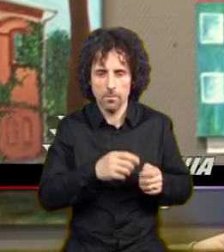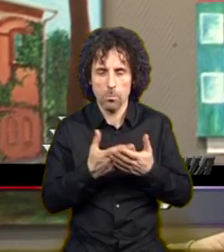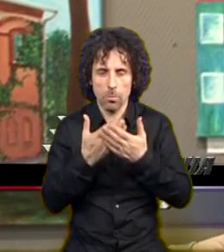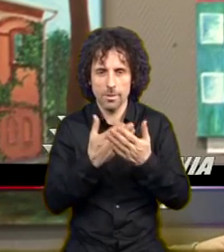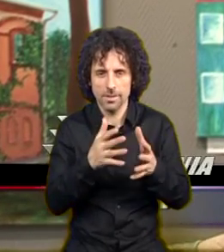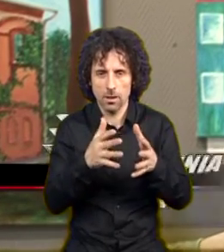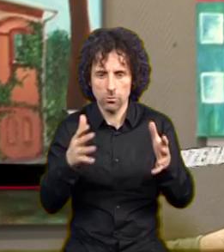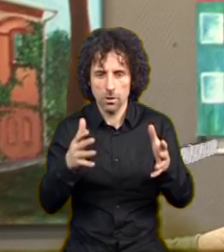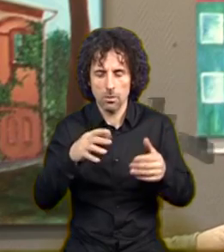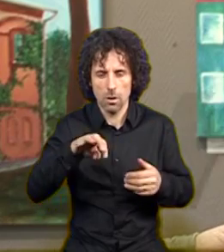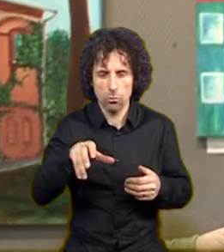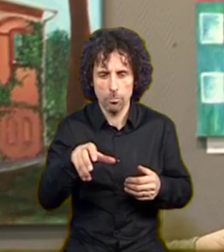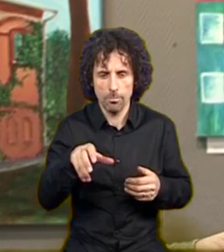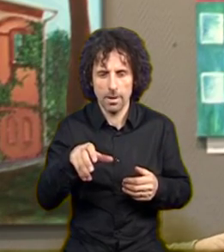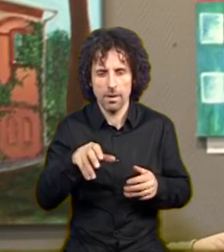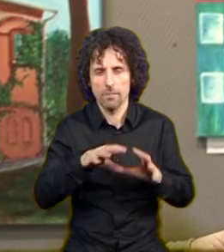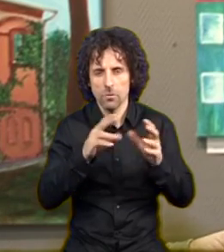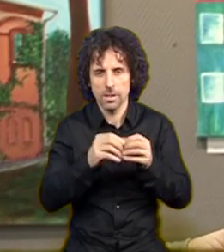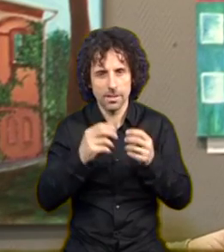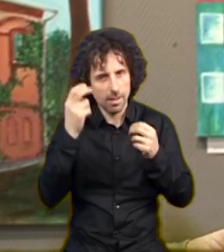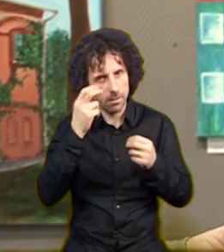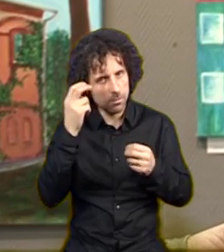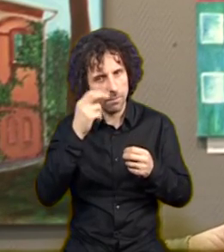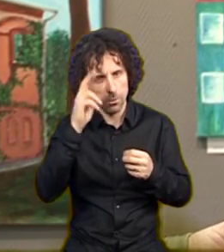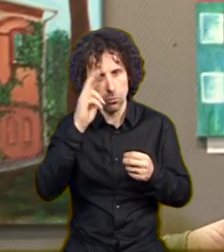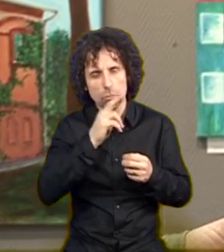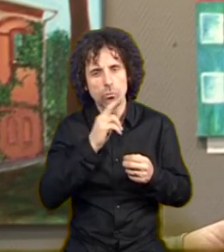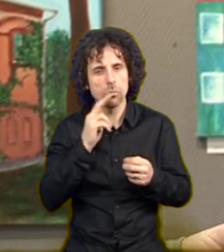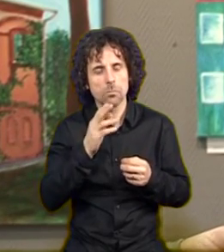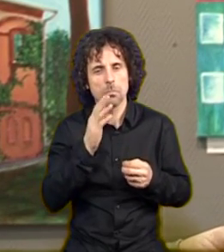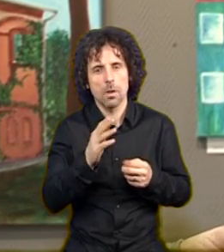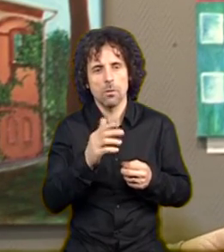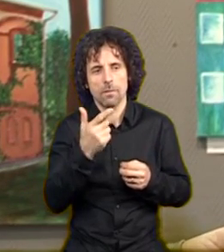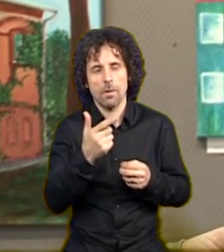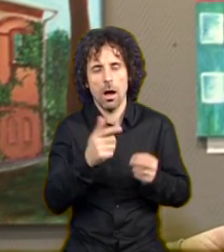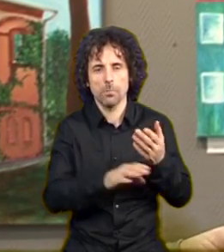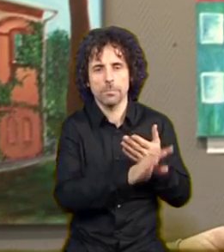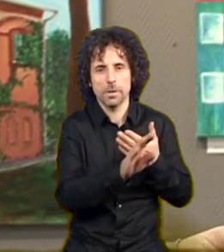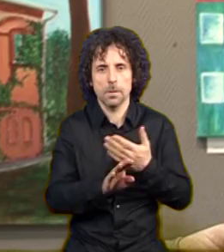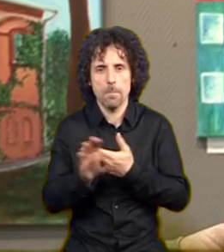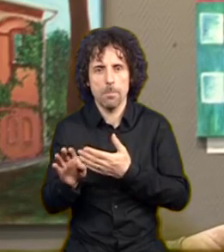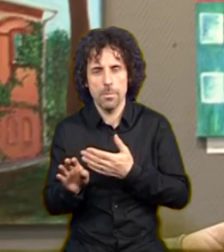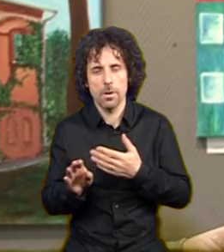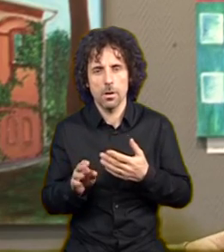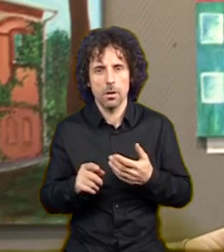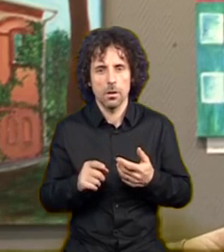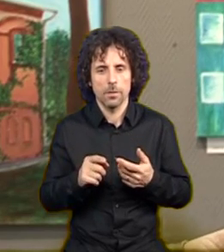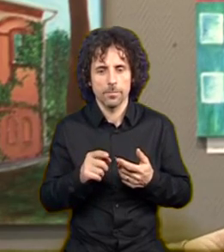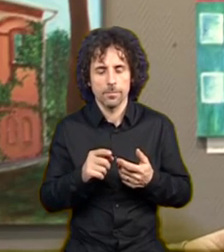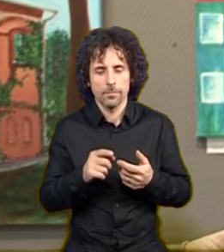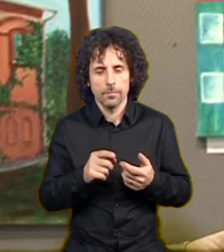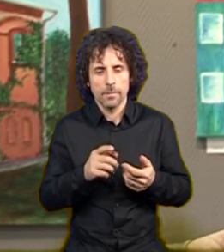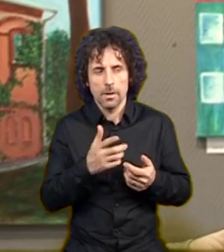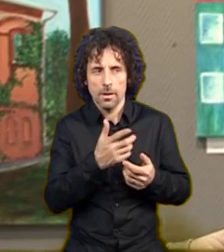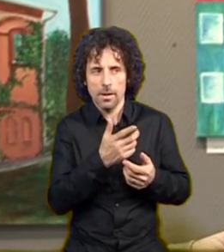mamy propozycję taką szerszą i dla grup, i dla wszystkich zainteresowanych rodziców, bo będą też dwa spektakle, które również też